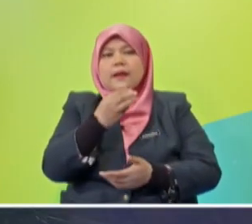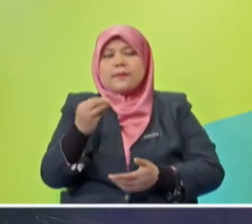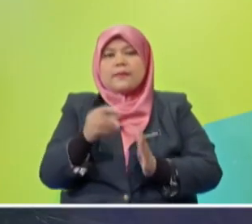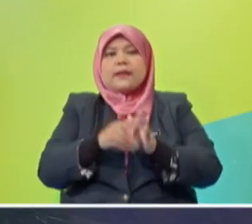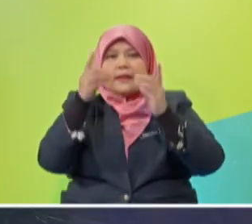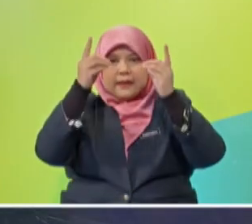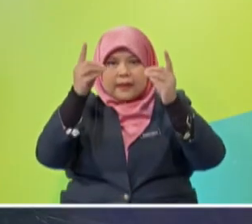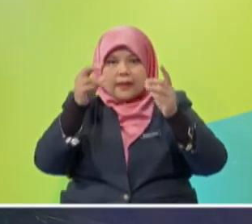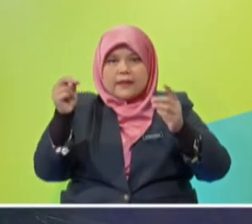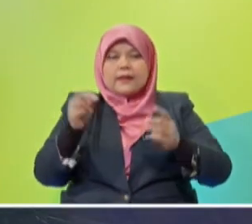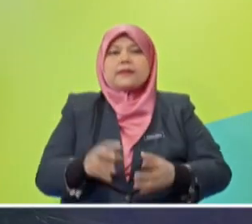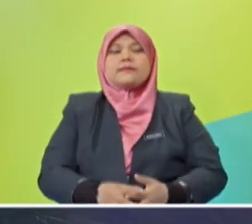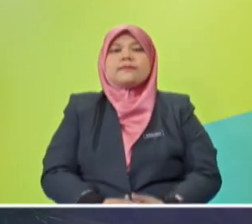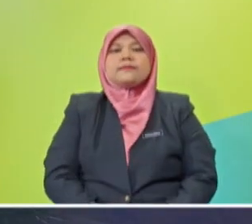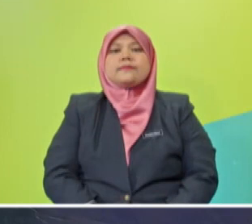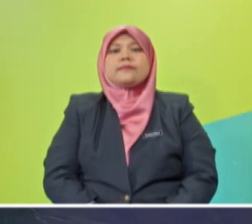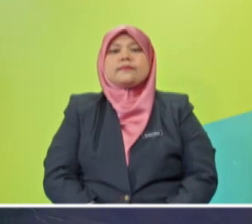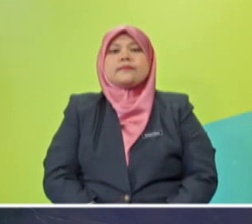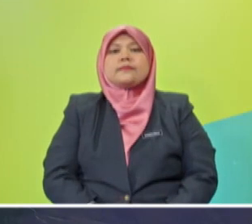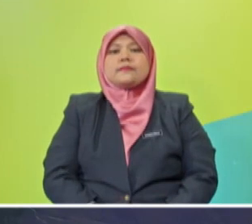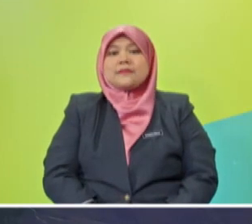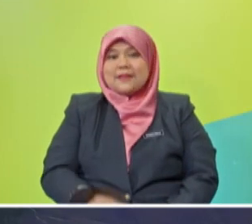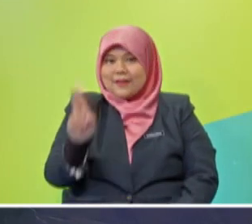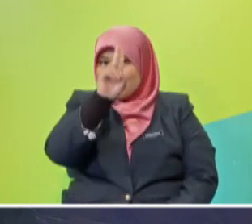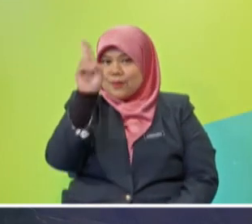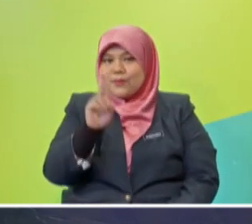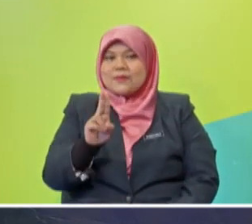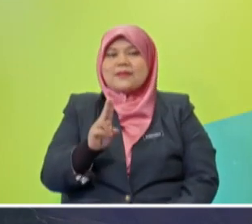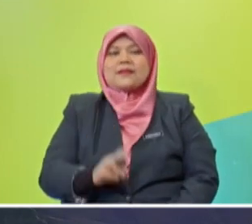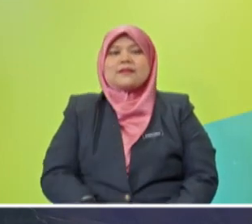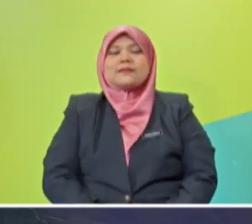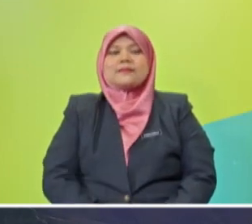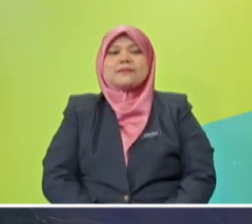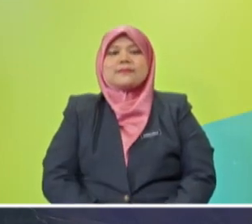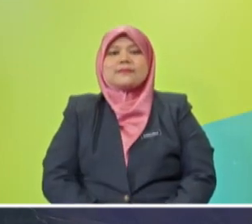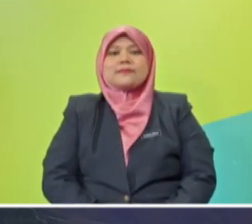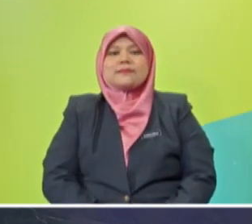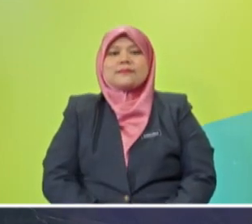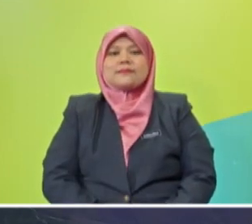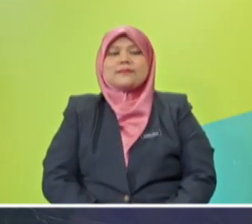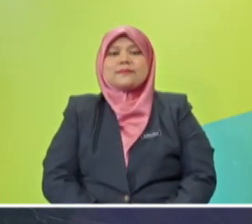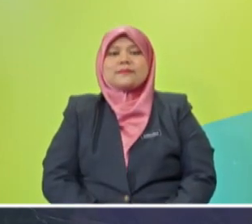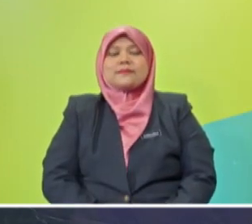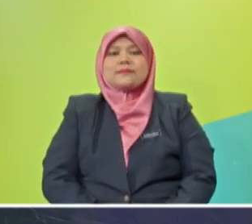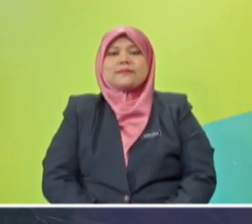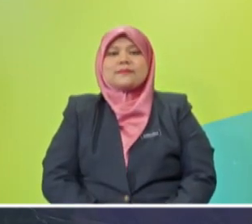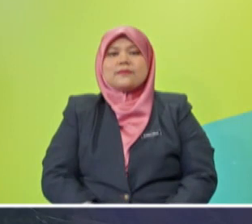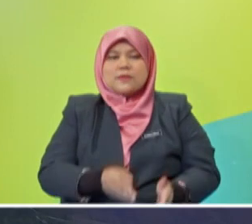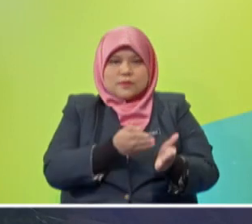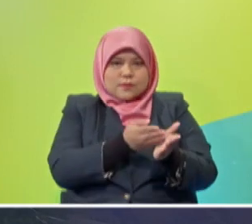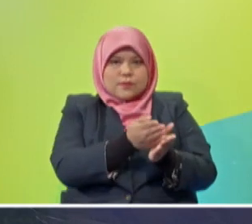Okey. Boleh kita teruskan dengan uji minda kita, cikgu? Baiklah, kita akan teruskan. Okey, seterusnya kita